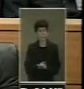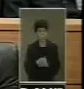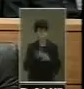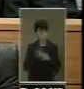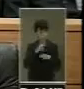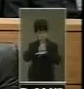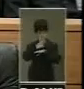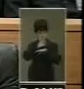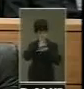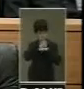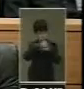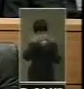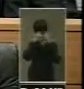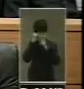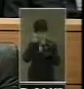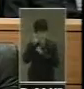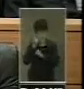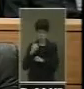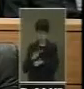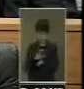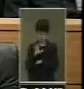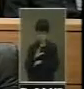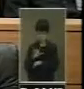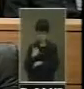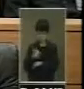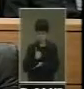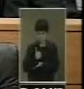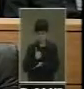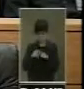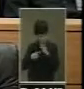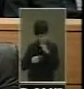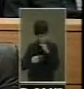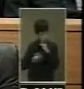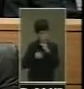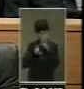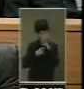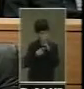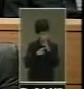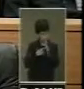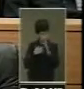แกนนำพันธมิตรพยายามจะสร้างเงื่อนไขอยู่เสม